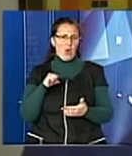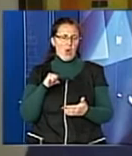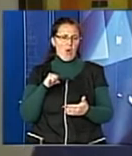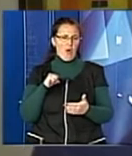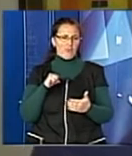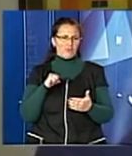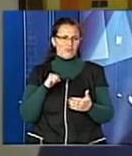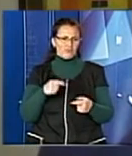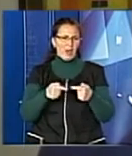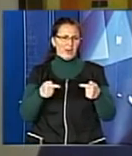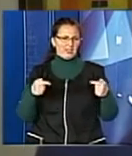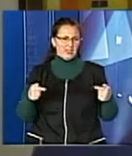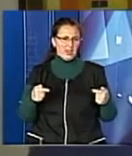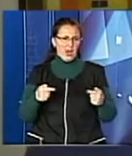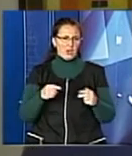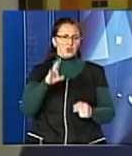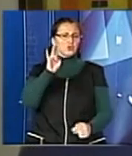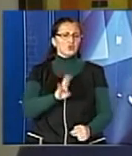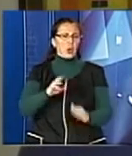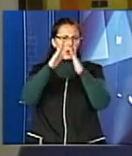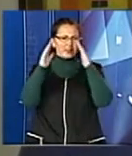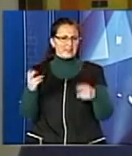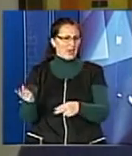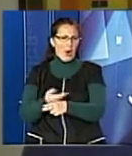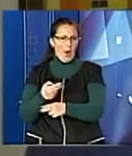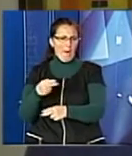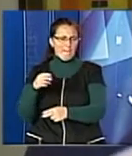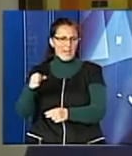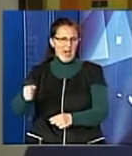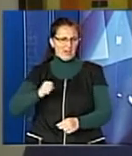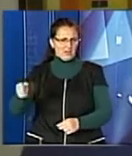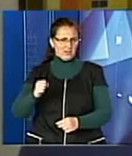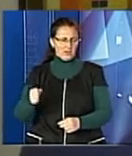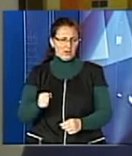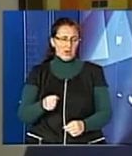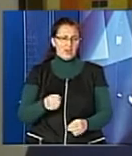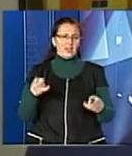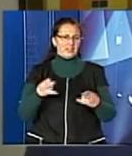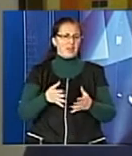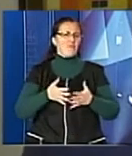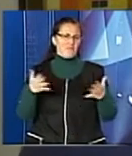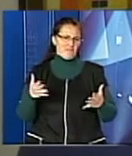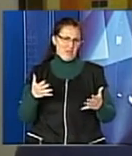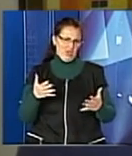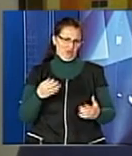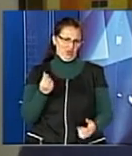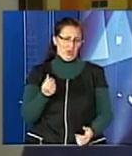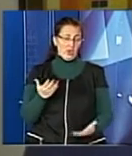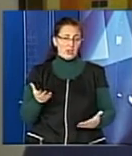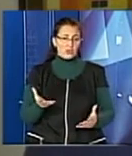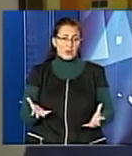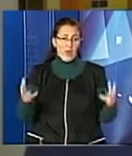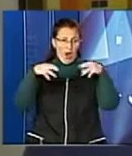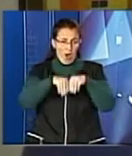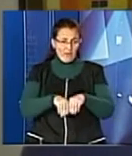без дзвіниці, треба близько 85 тисяч. Якщо ще брати всі інші пиломатеріали виконання робіт, то ми